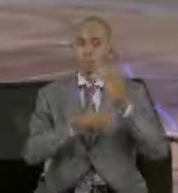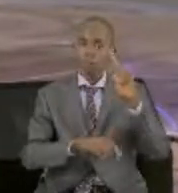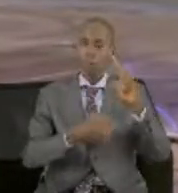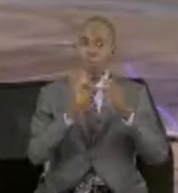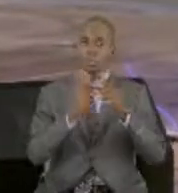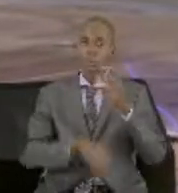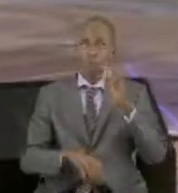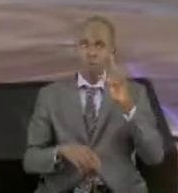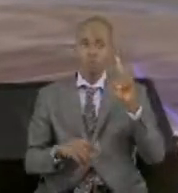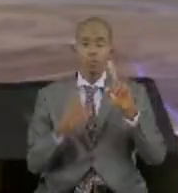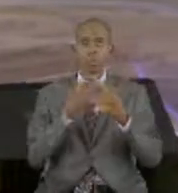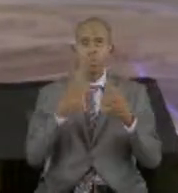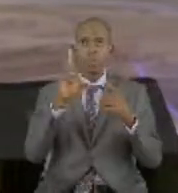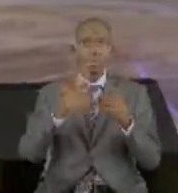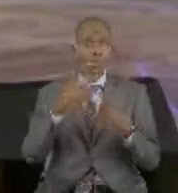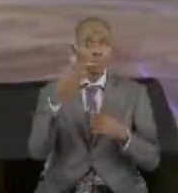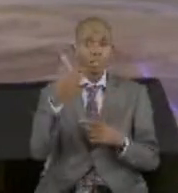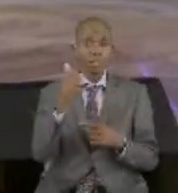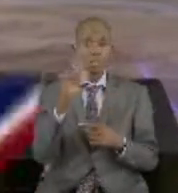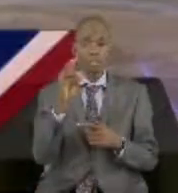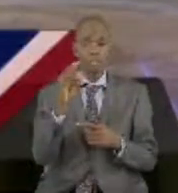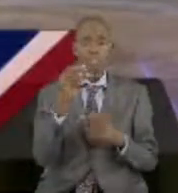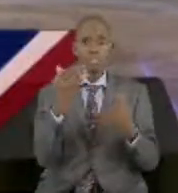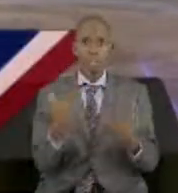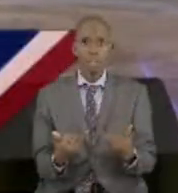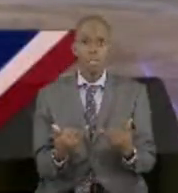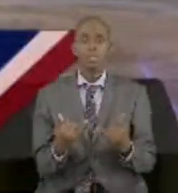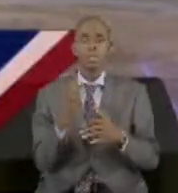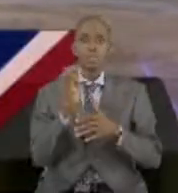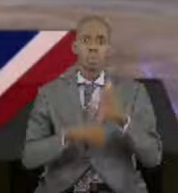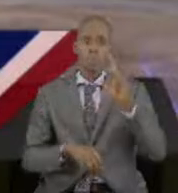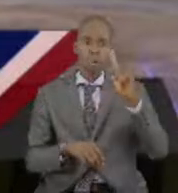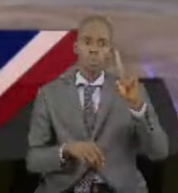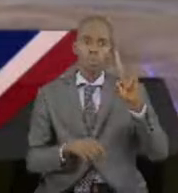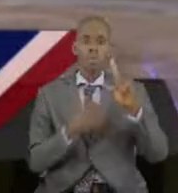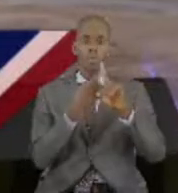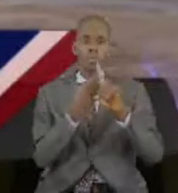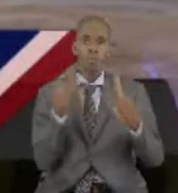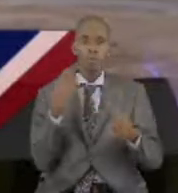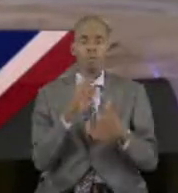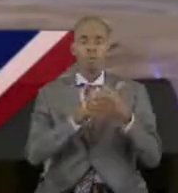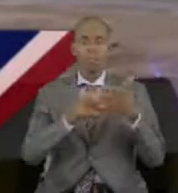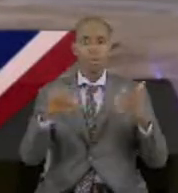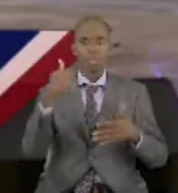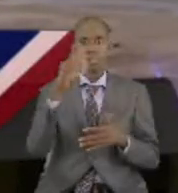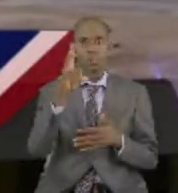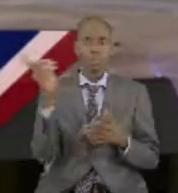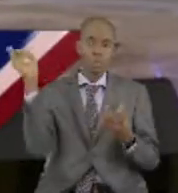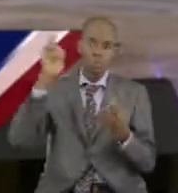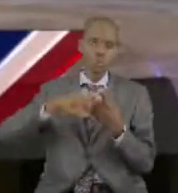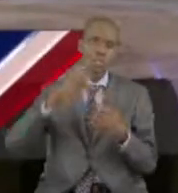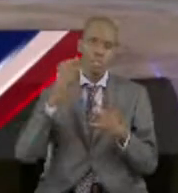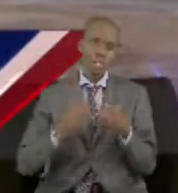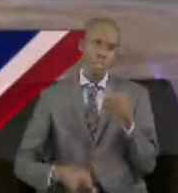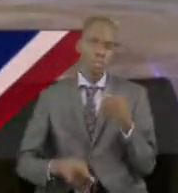chapitre, de, chapitre 1 au, à part du verset 1 au verset 16. Maintenant, nous continuons le chapitre 1 au